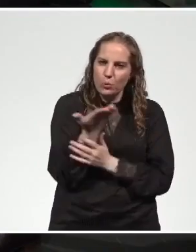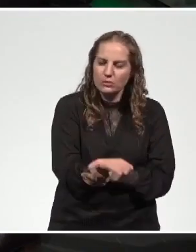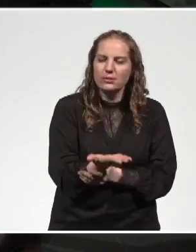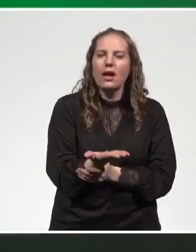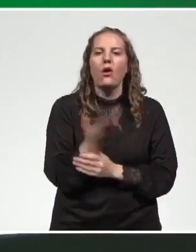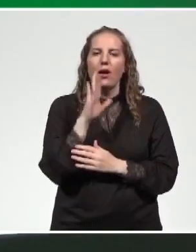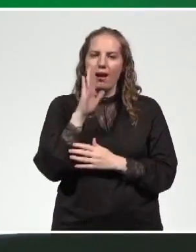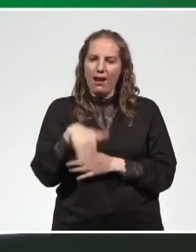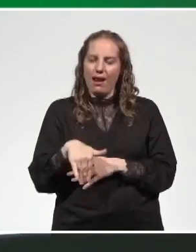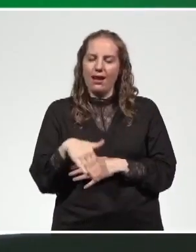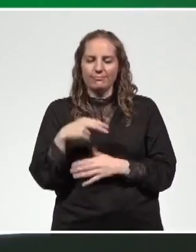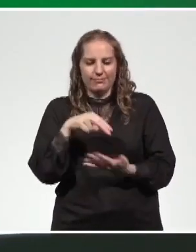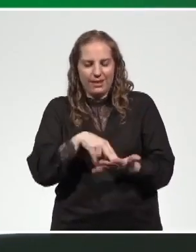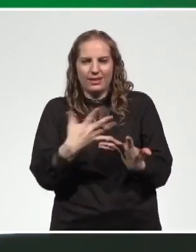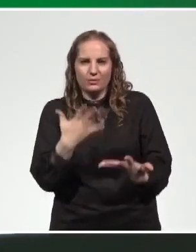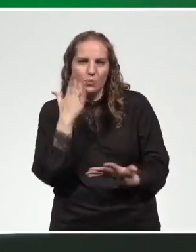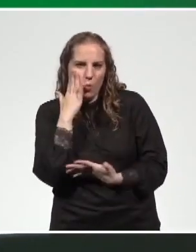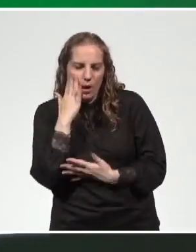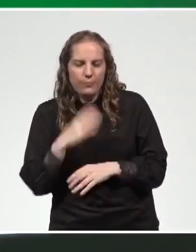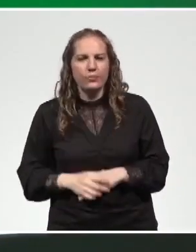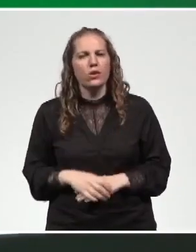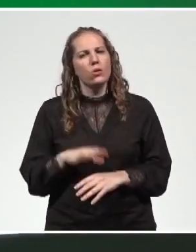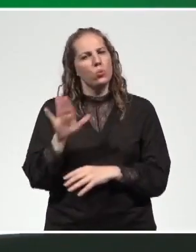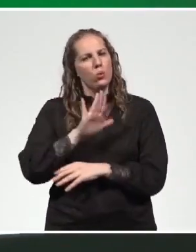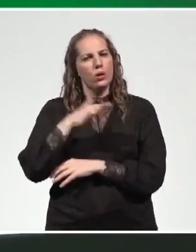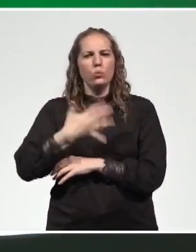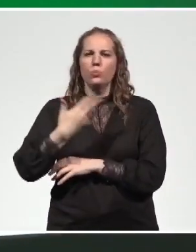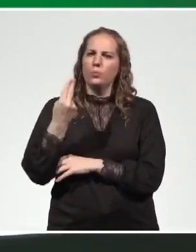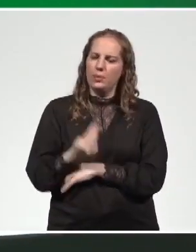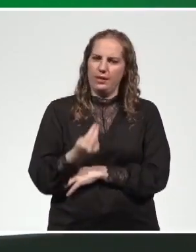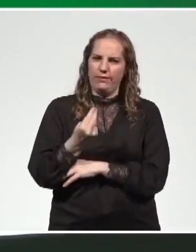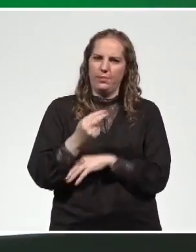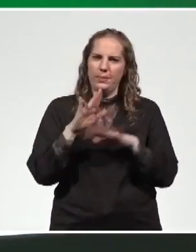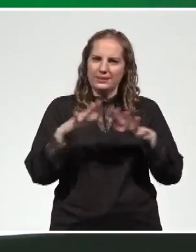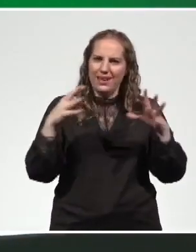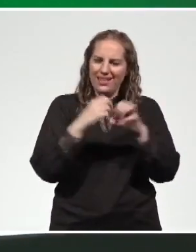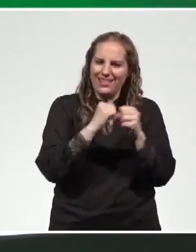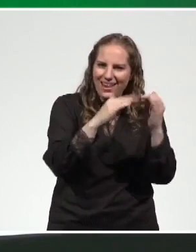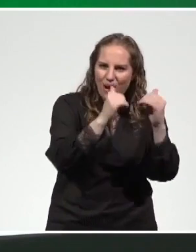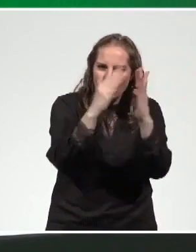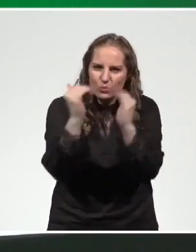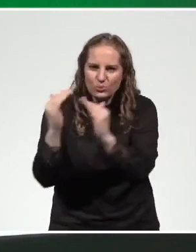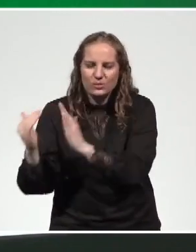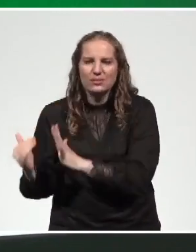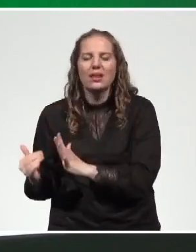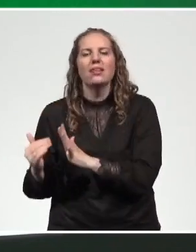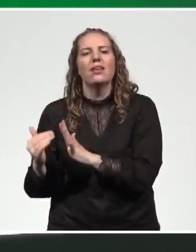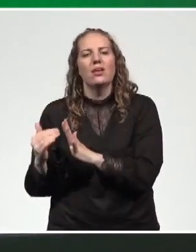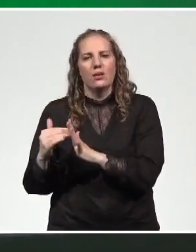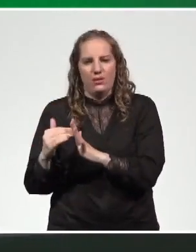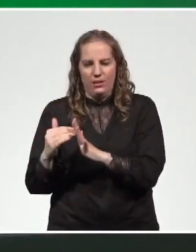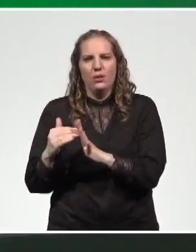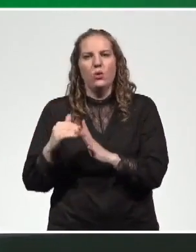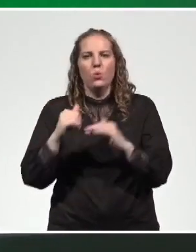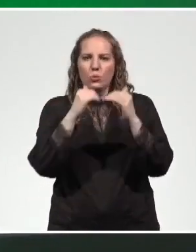Það aldrei eins mikilvægt eins og nú að tryggja öllum aðganga húsnæði og aukin stöðuleiki á húsnæðismarkaði þarf að